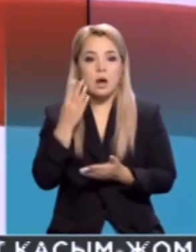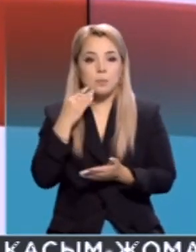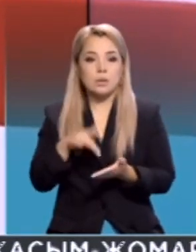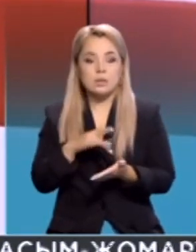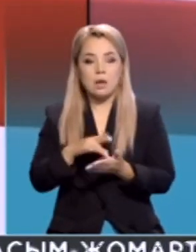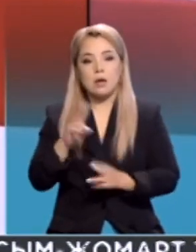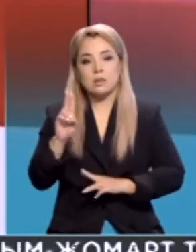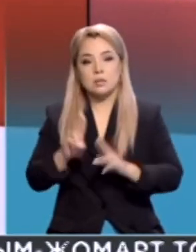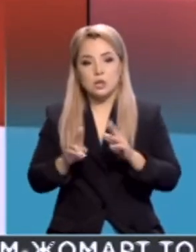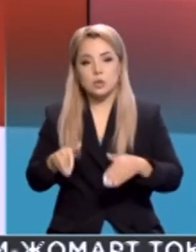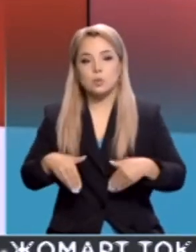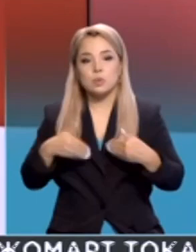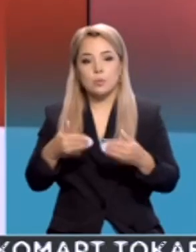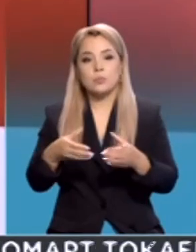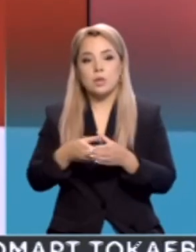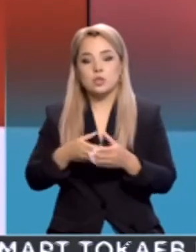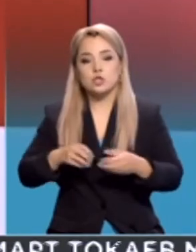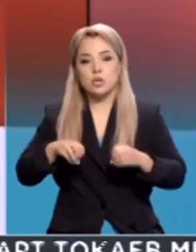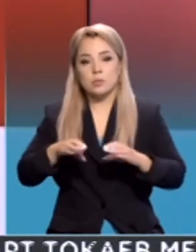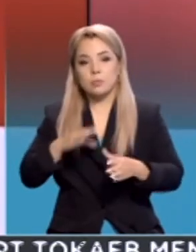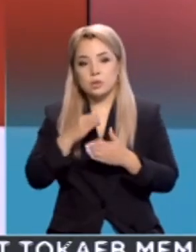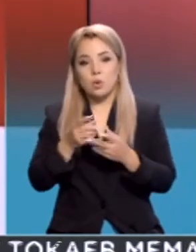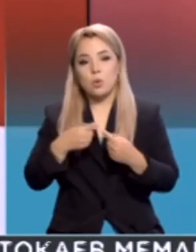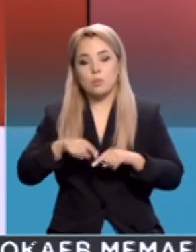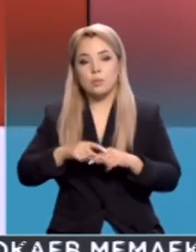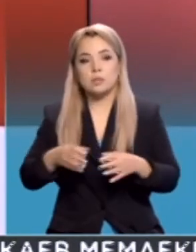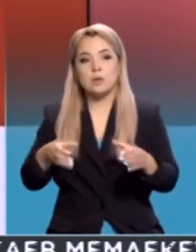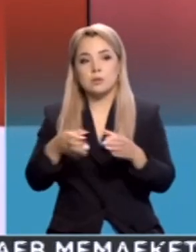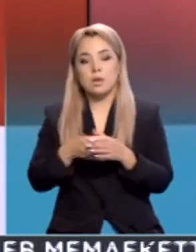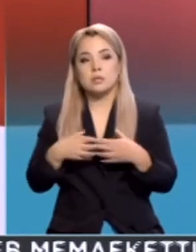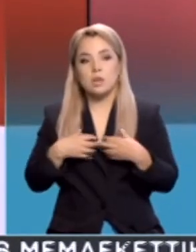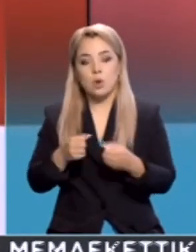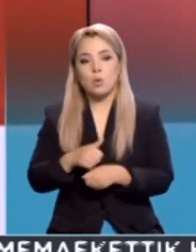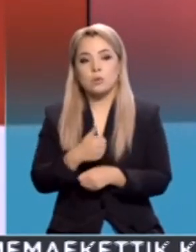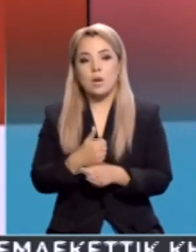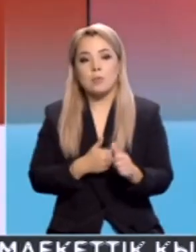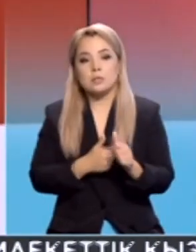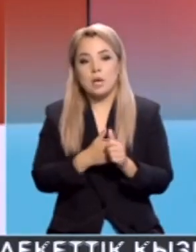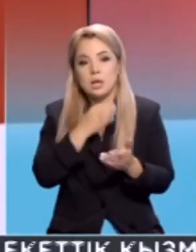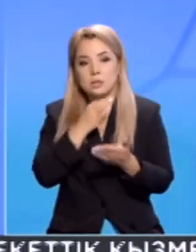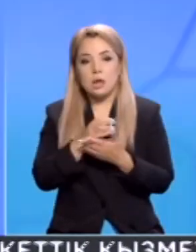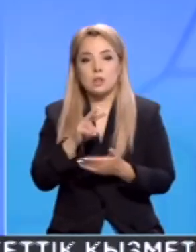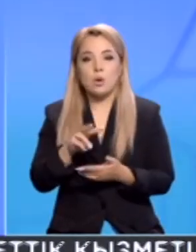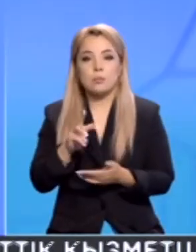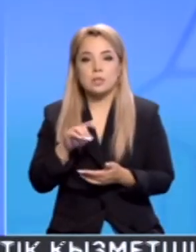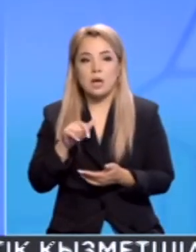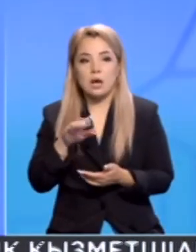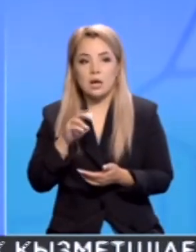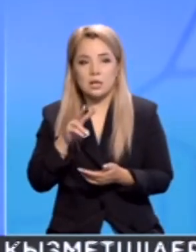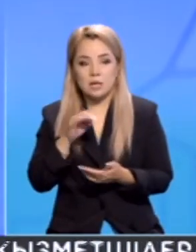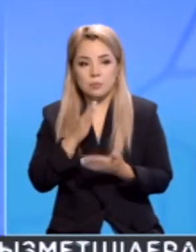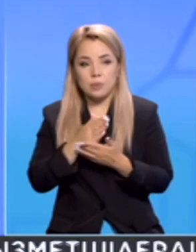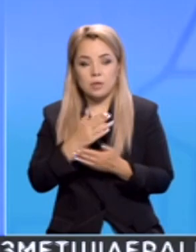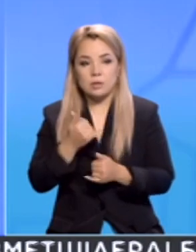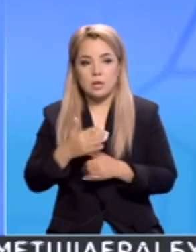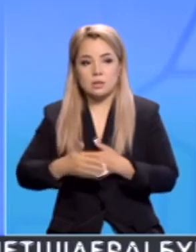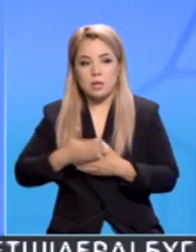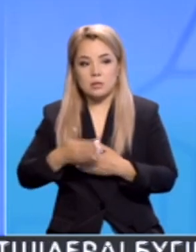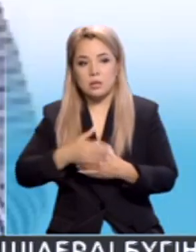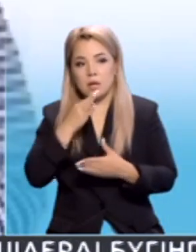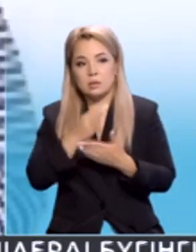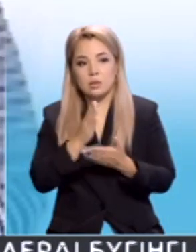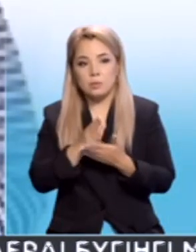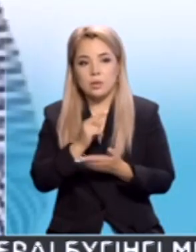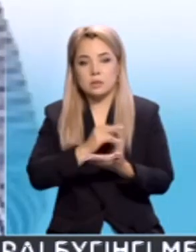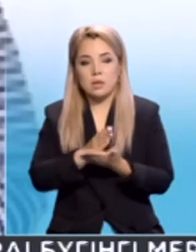Алматыда әдеп жөніндегі кеңестің шешімімен қоғамдық денсаулық сақтау департаменті басшысының орынбасары Лаура Мырзағали тәртіптік жауапқа тартылып